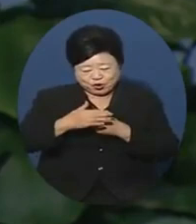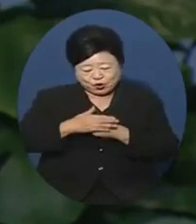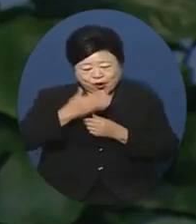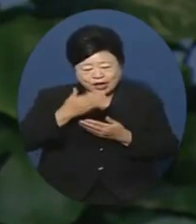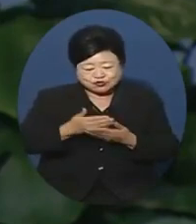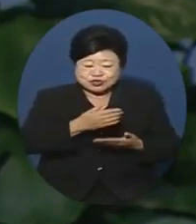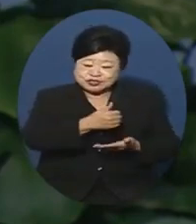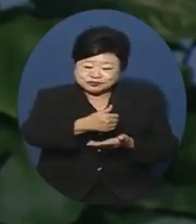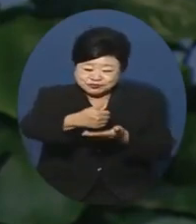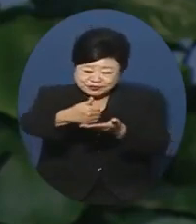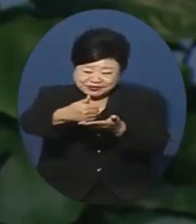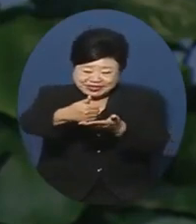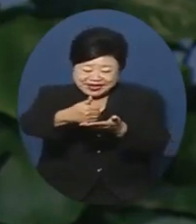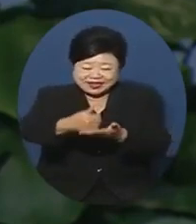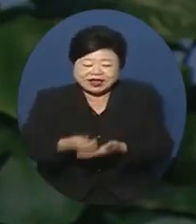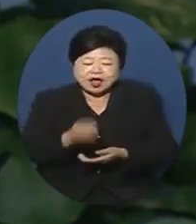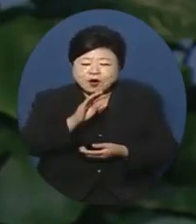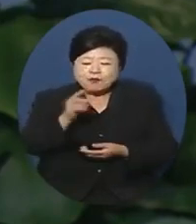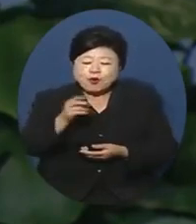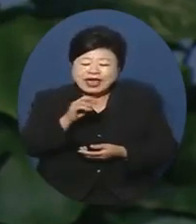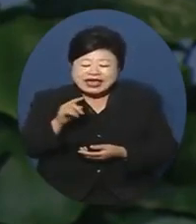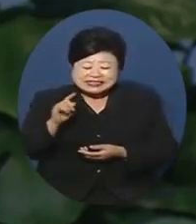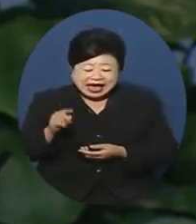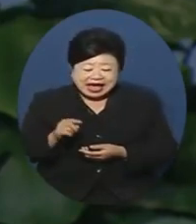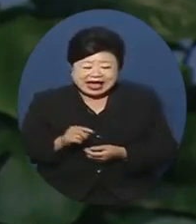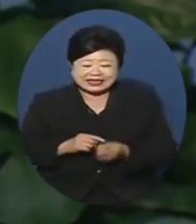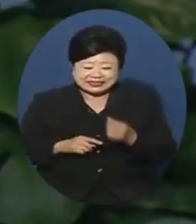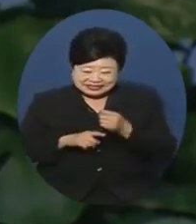도와주시는 분이 보혜사입니다. 이름이.